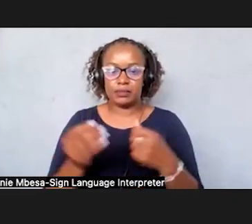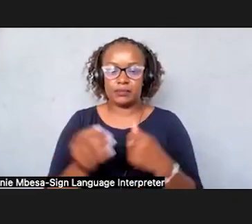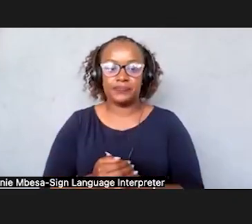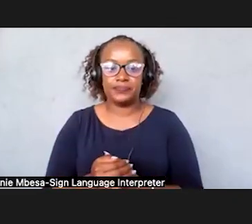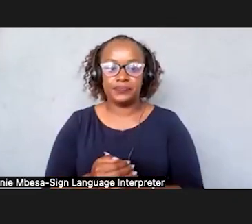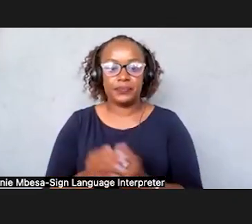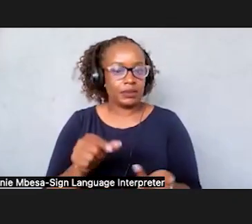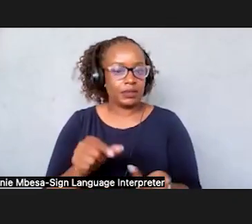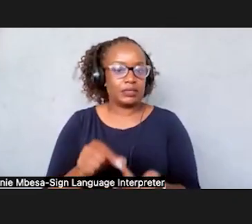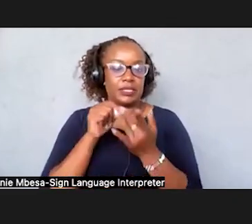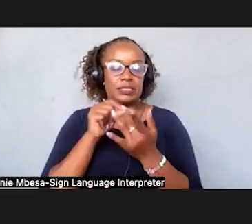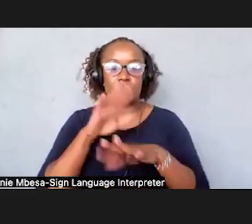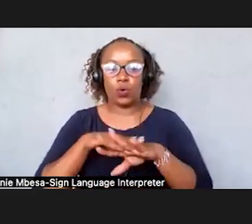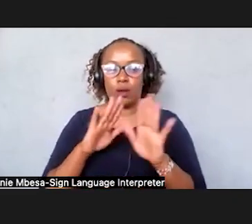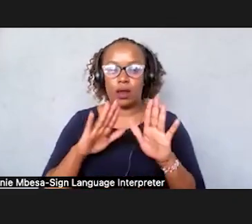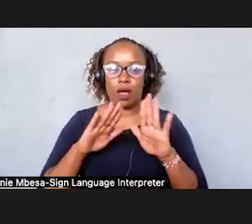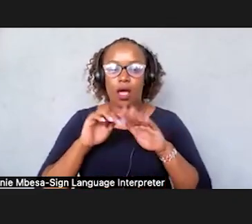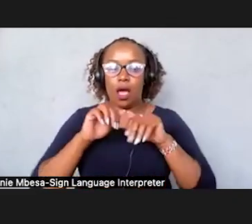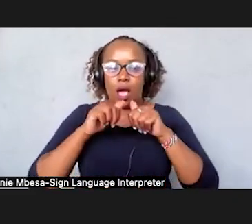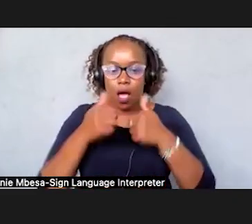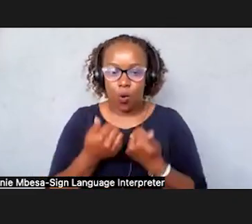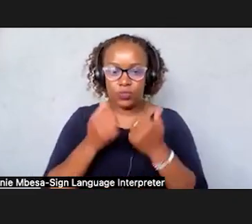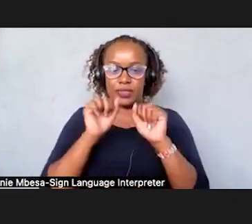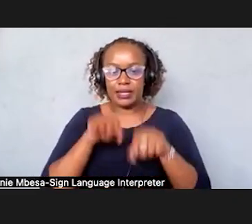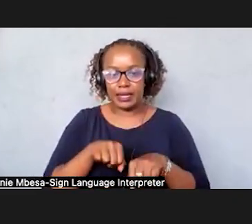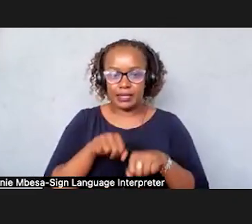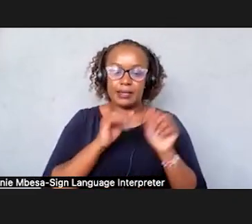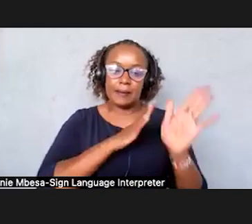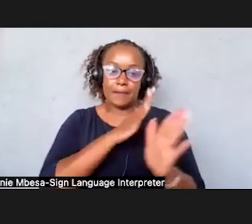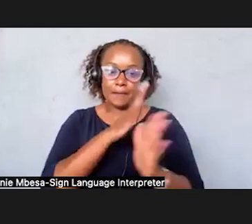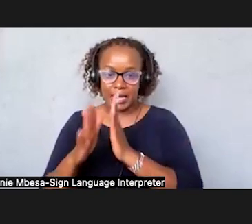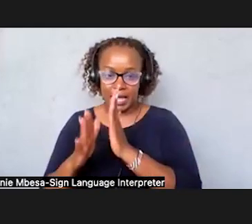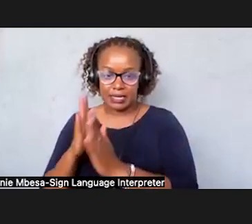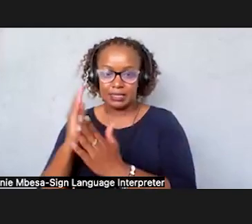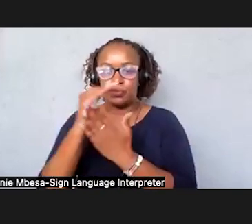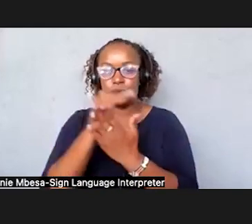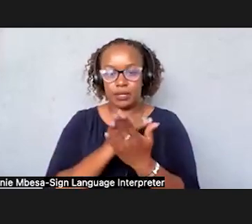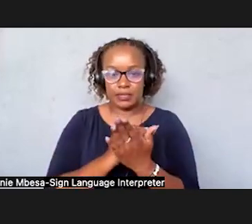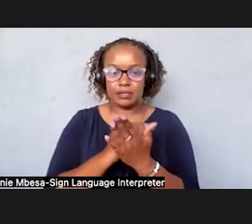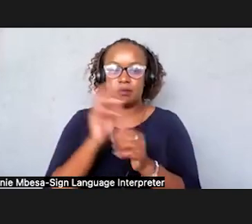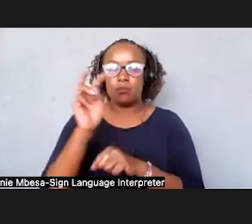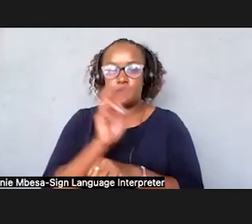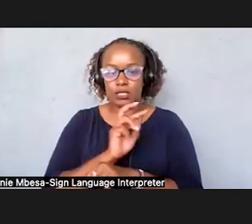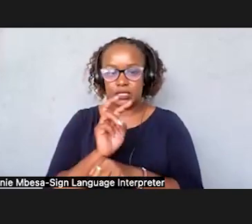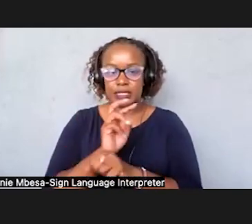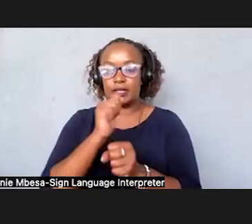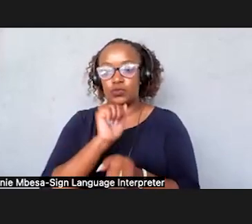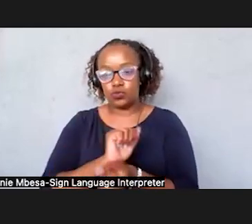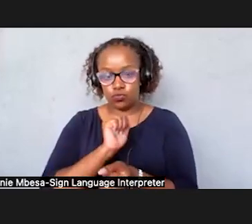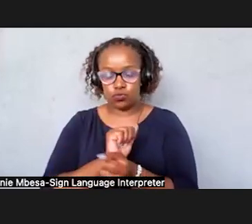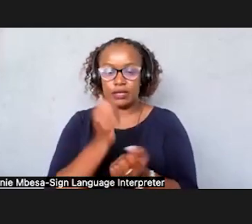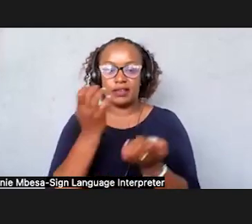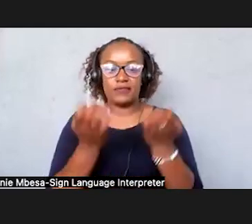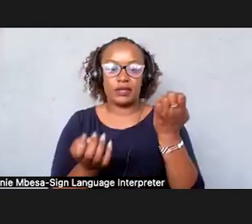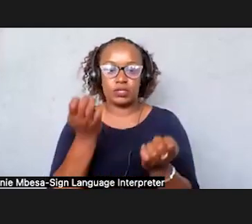on how they ሞኒተሪንግ should design programs and monitor and do evaluations, እንዲሁም በተጨማሪ as ናሽናል well የሆነ